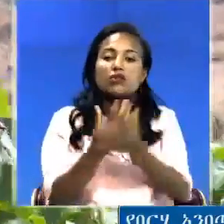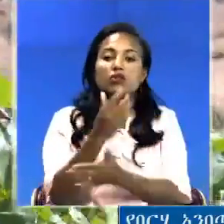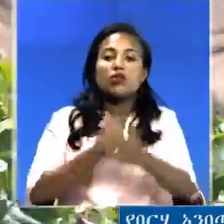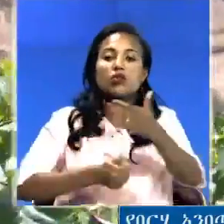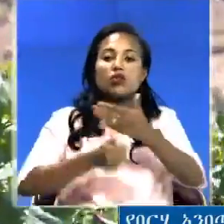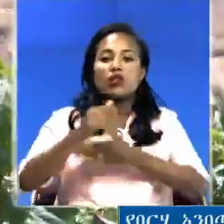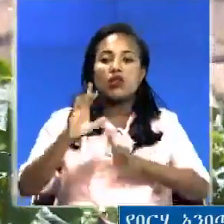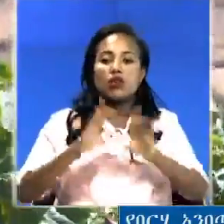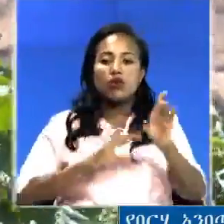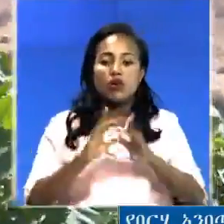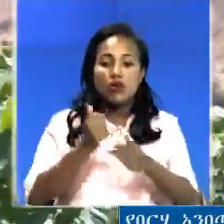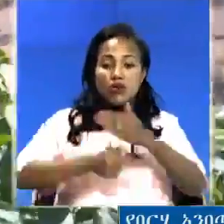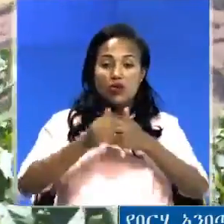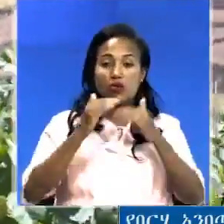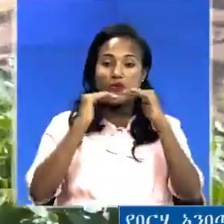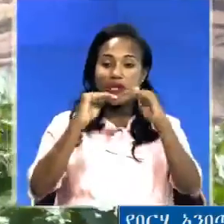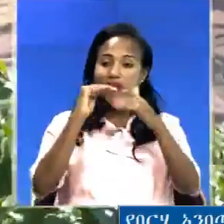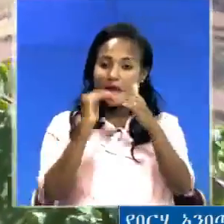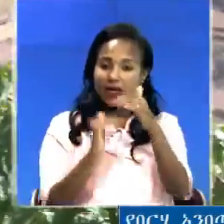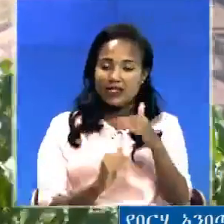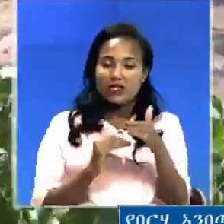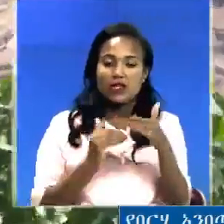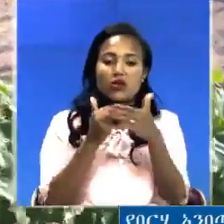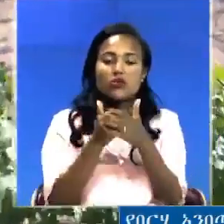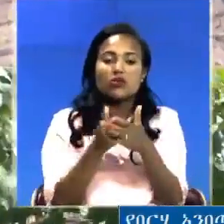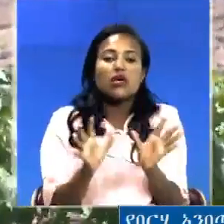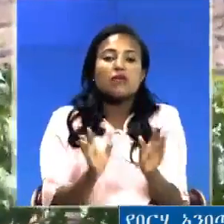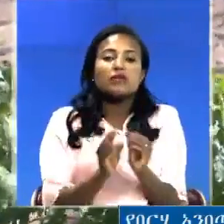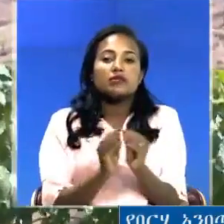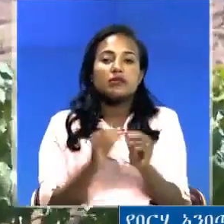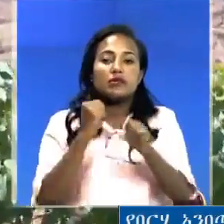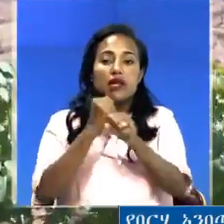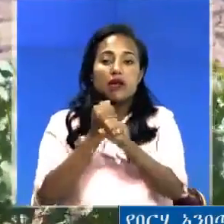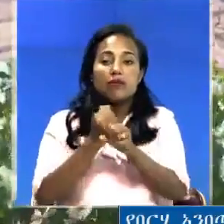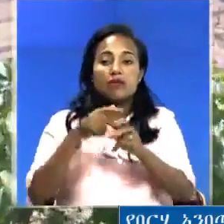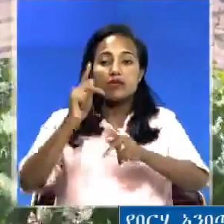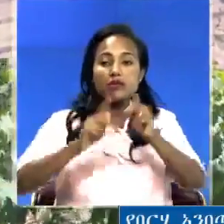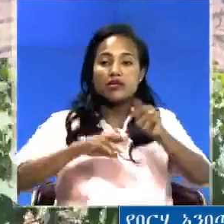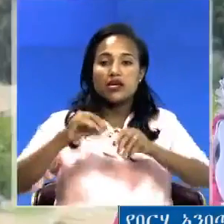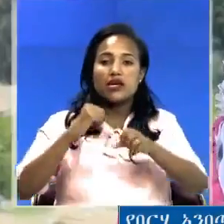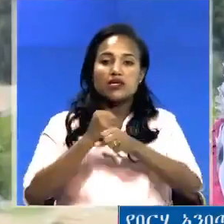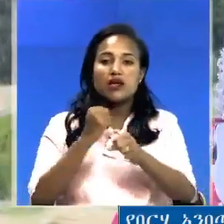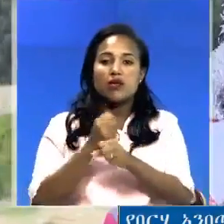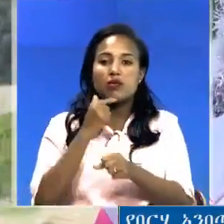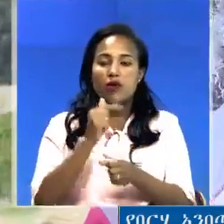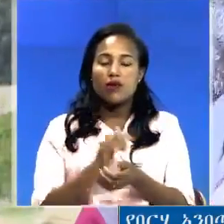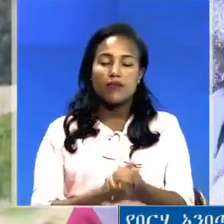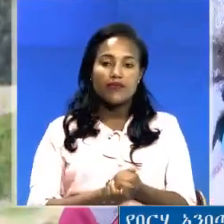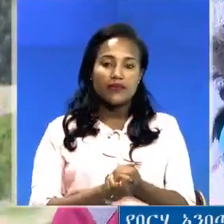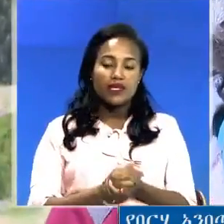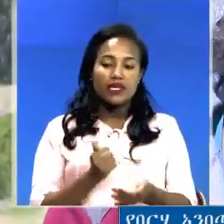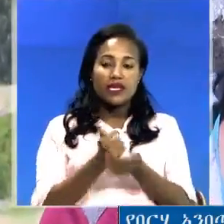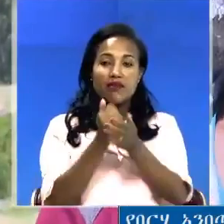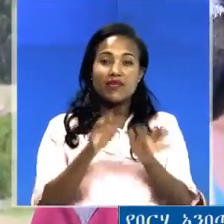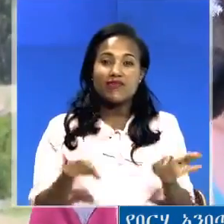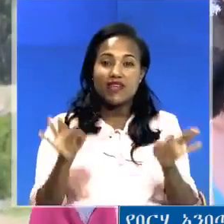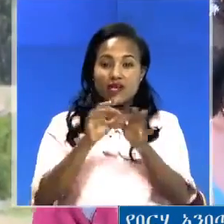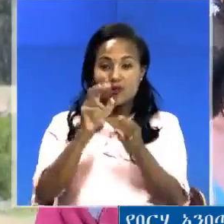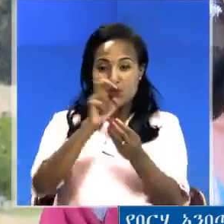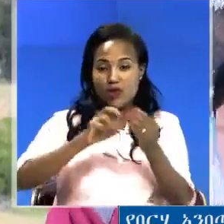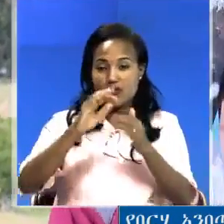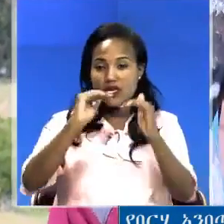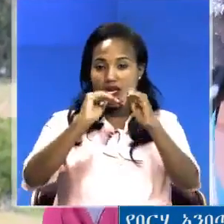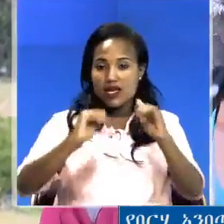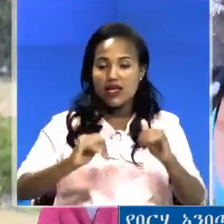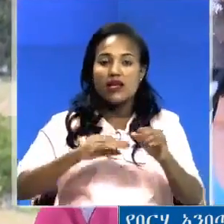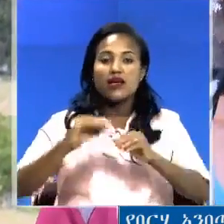የጉዳቱን መጠን ለመቀነስም የደረሱ ሰብሎችን የመሰብሰብ ስራ በህዝብ ንቅናቄ እየተሰራ ነው ብለዋል። ድጋፍ የሚያስፈልጋቸውን ወረዳዎች እየለየን ንቅናቄው